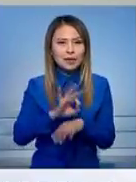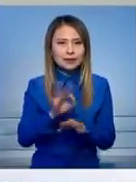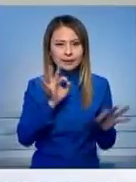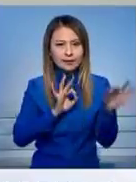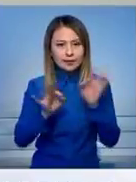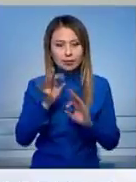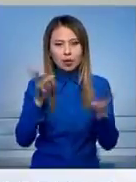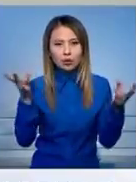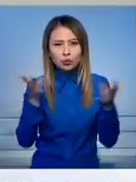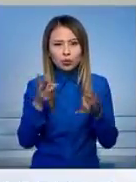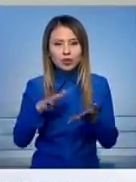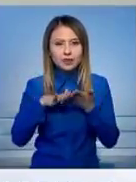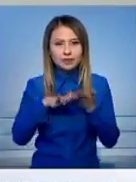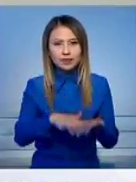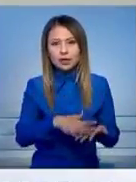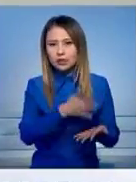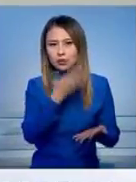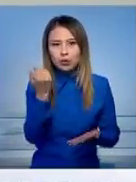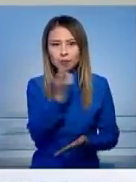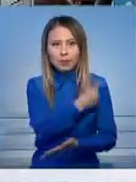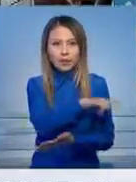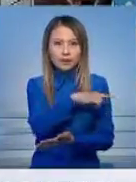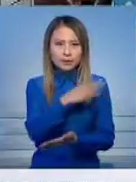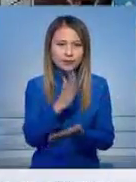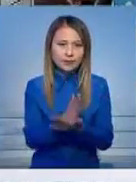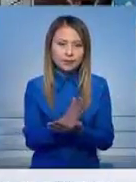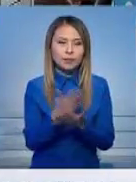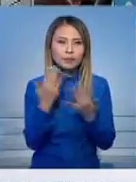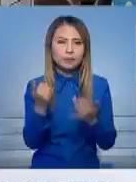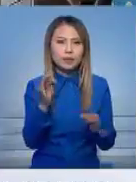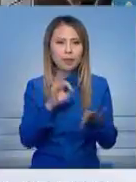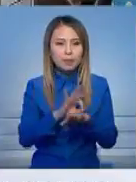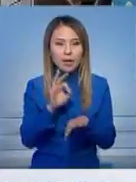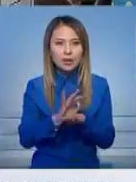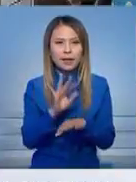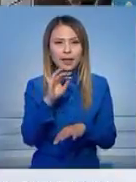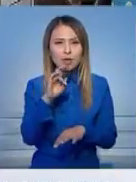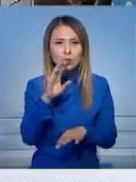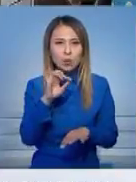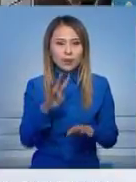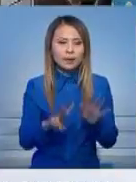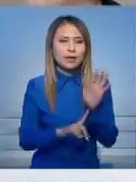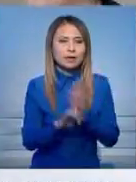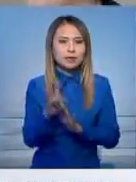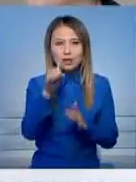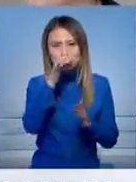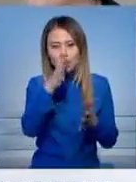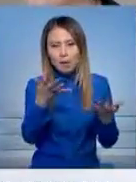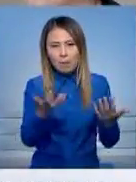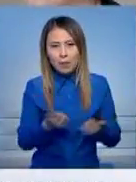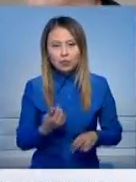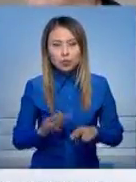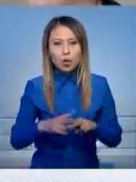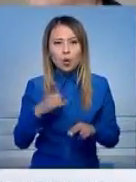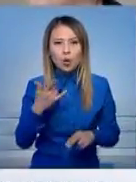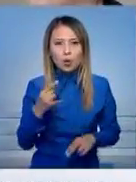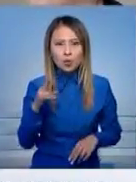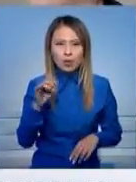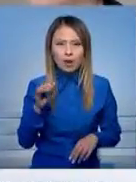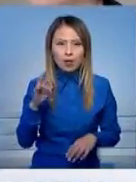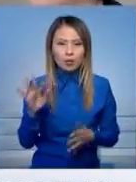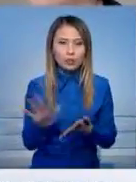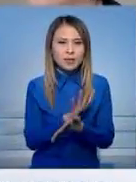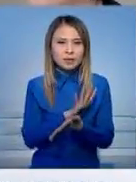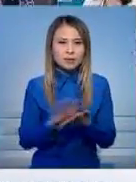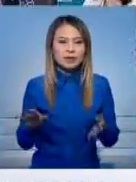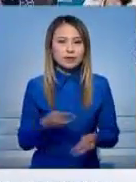препараттарға қажетті өтініш бермеген емханалар бар. Сырғаттардың инсулинді терапияны ала алмай отырғаны аздай, глюкагон дәрісінің тегін